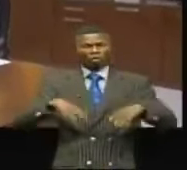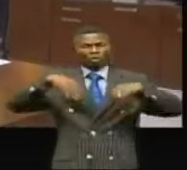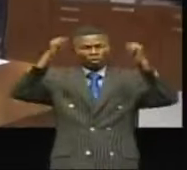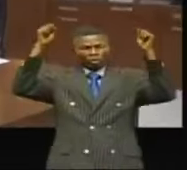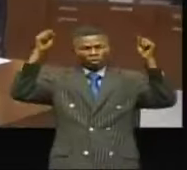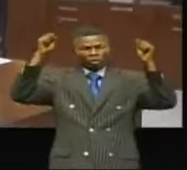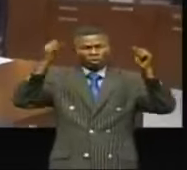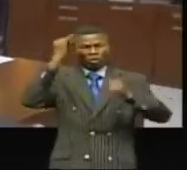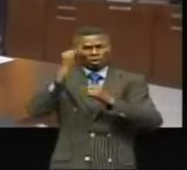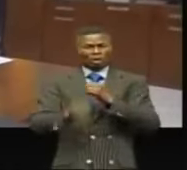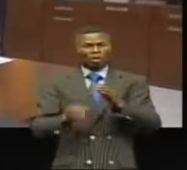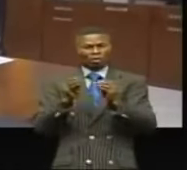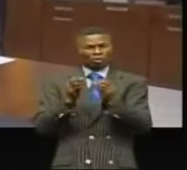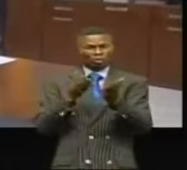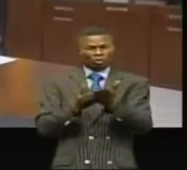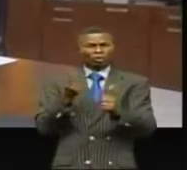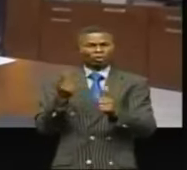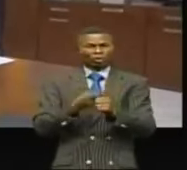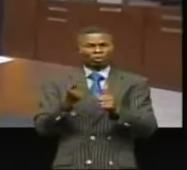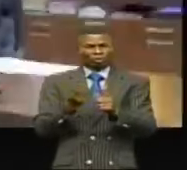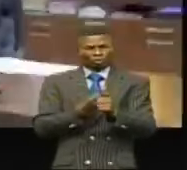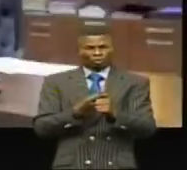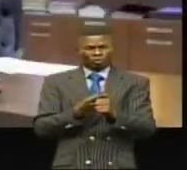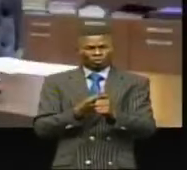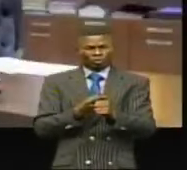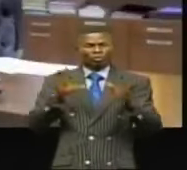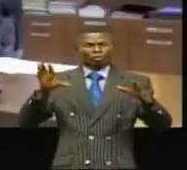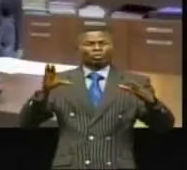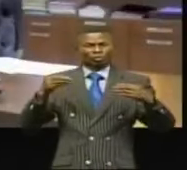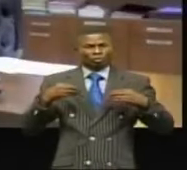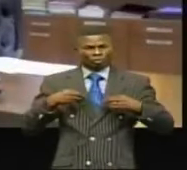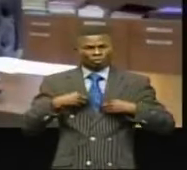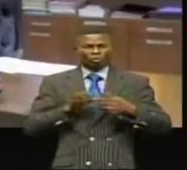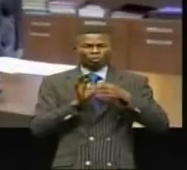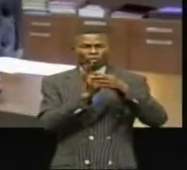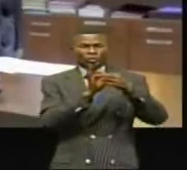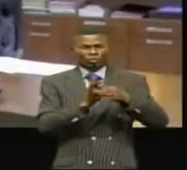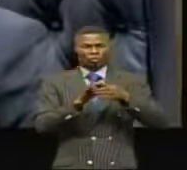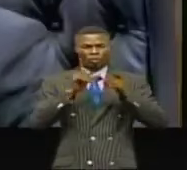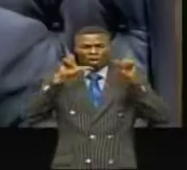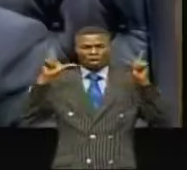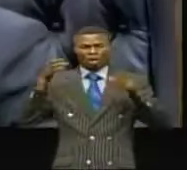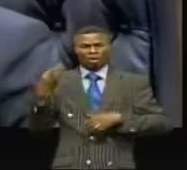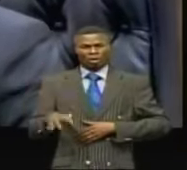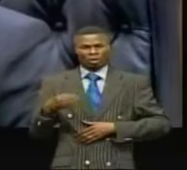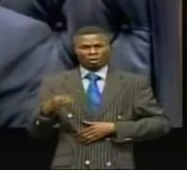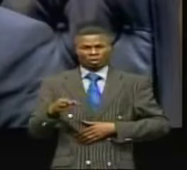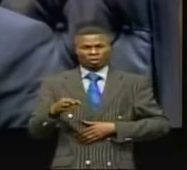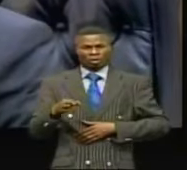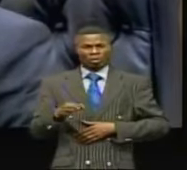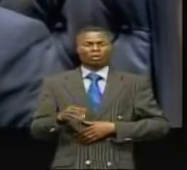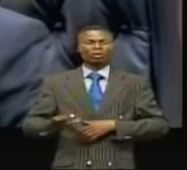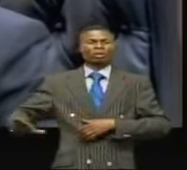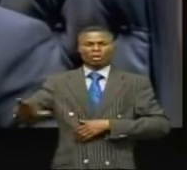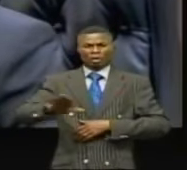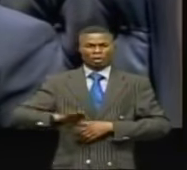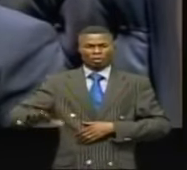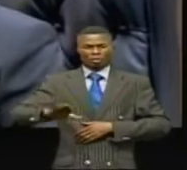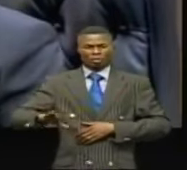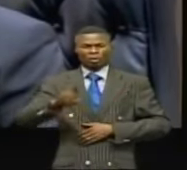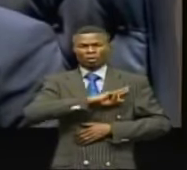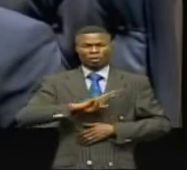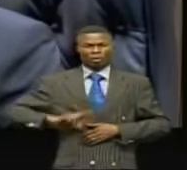ces sommets, notamment celle réaffirmant l'attachement de la francophonie à l'intégrité territoriale de la République démocratique